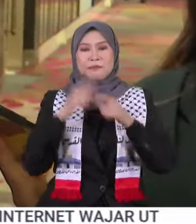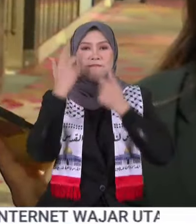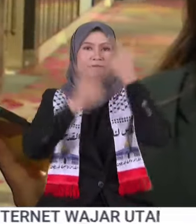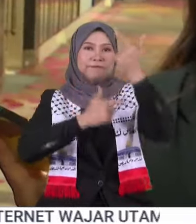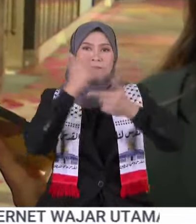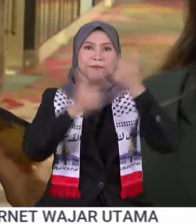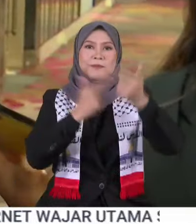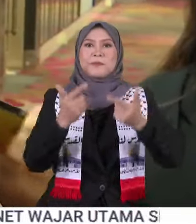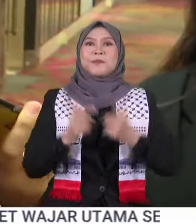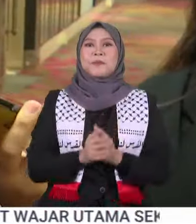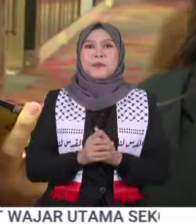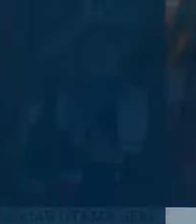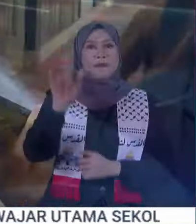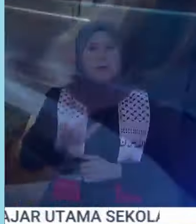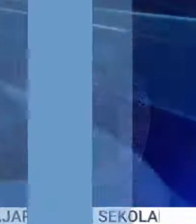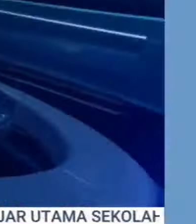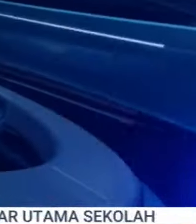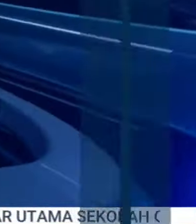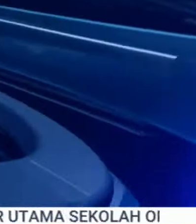Muslim.